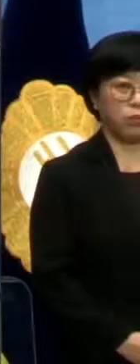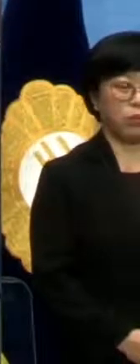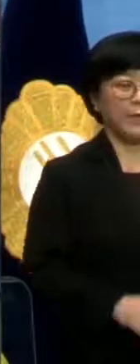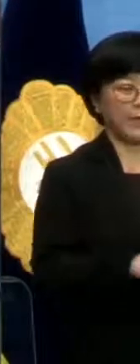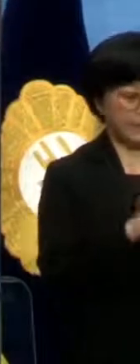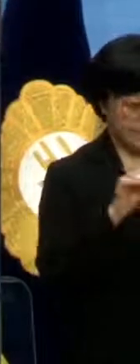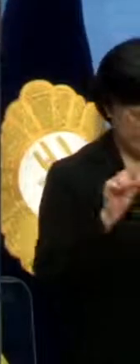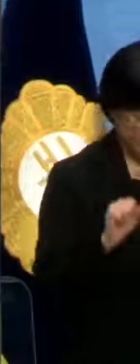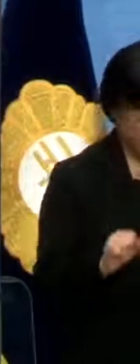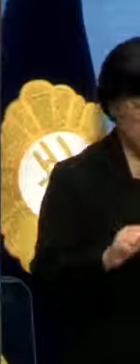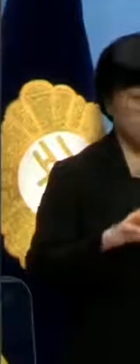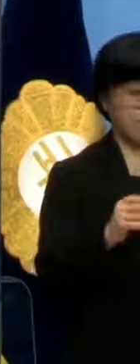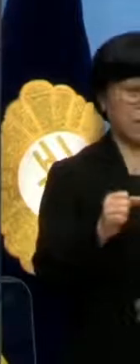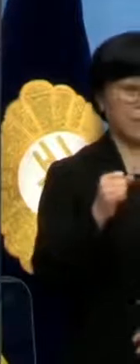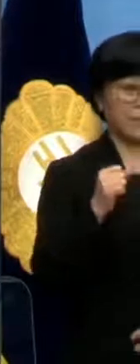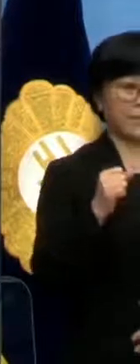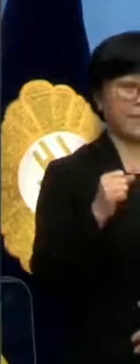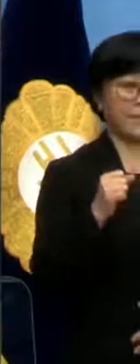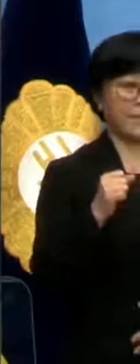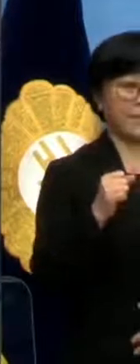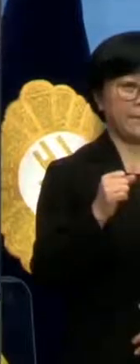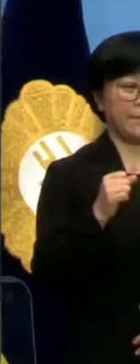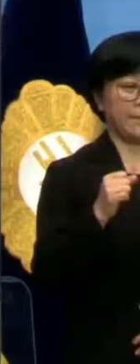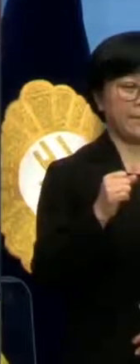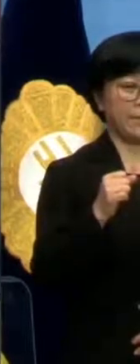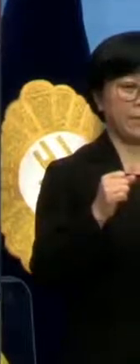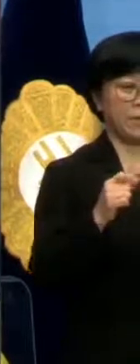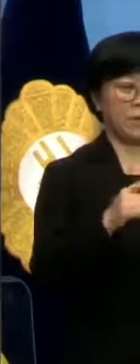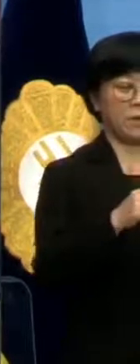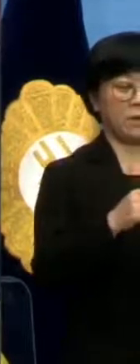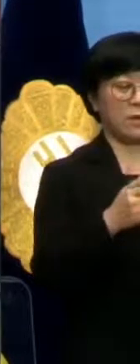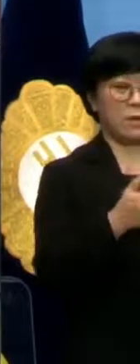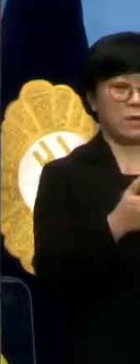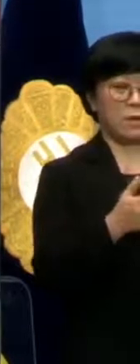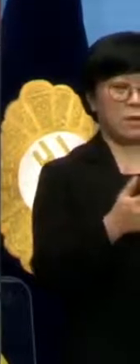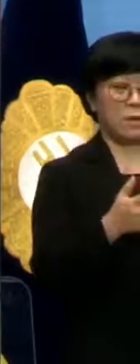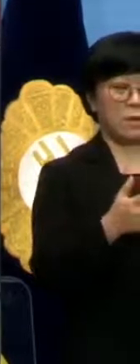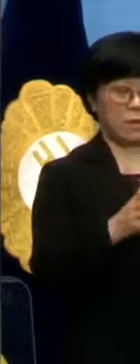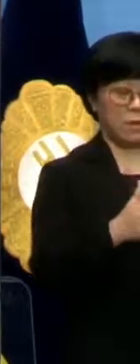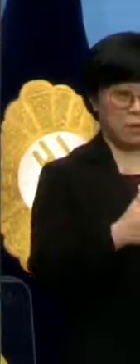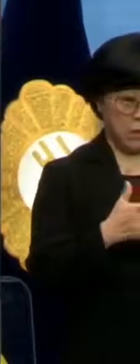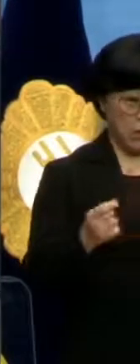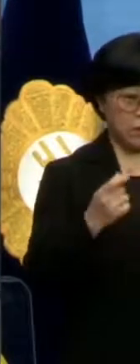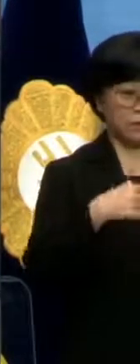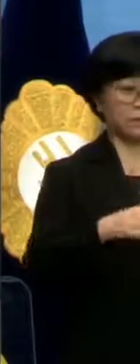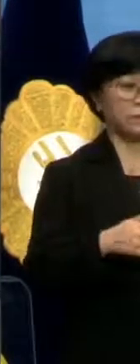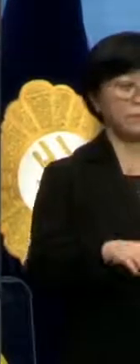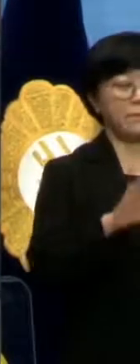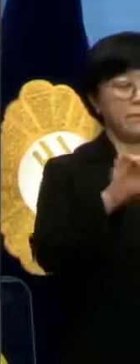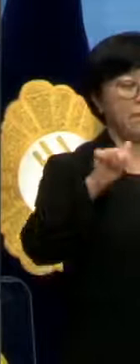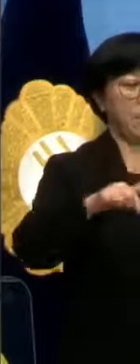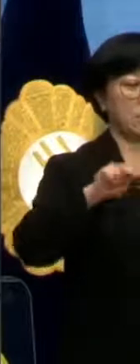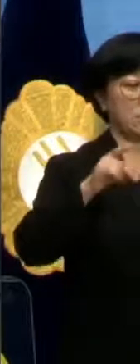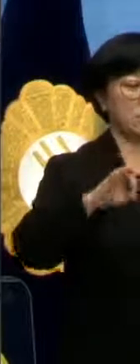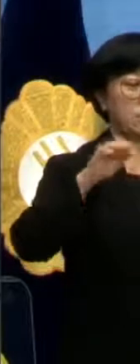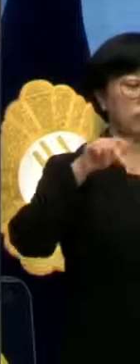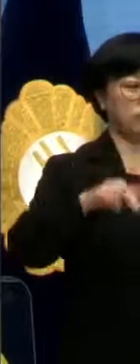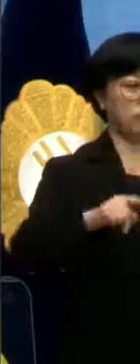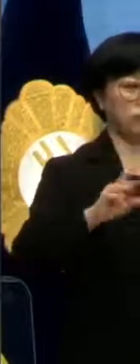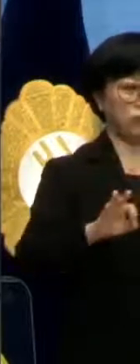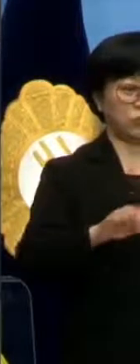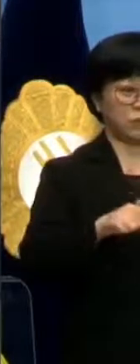안녕하십니까 국민의 힘 가방 위원회 및 연임 드립니다 저는 박성종 단순합니다